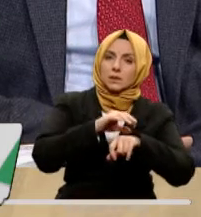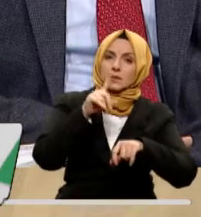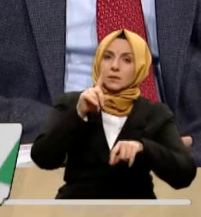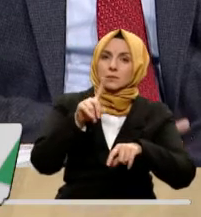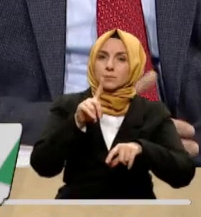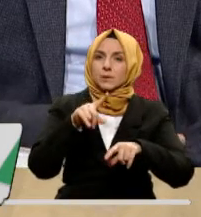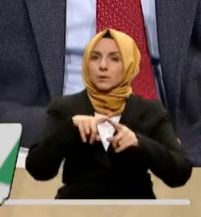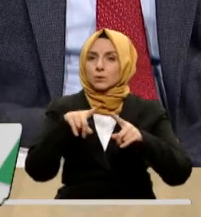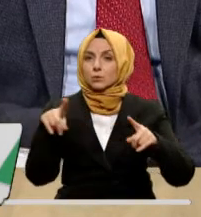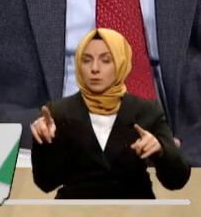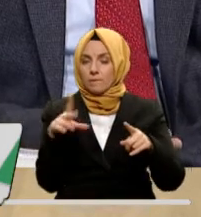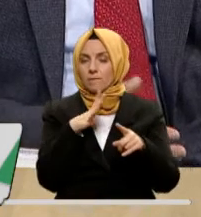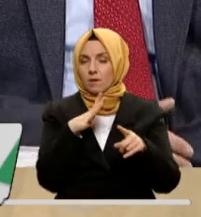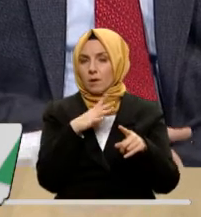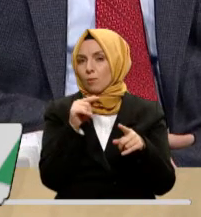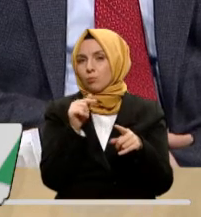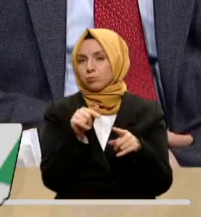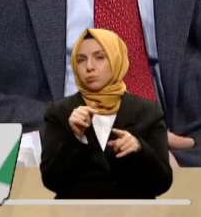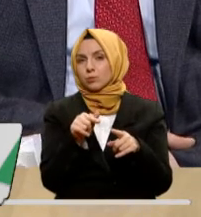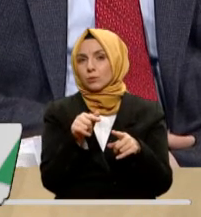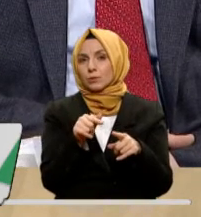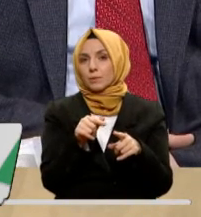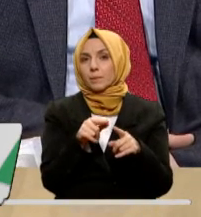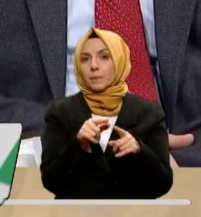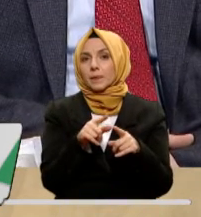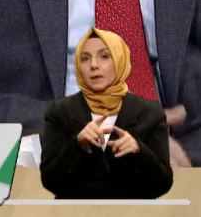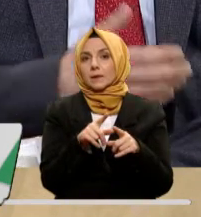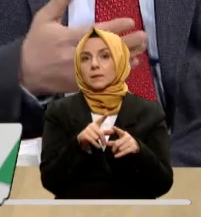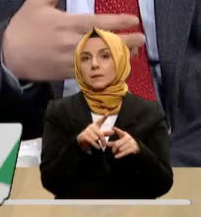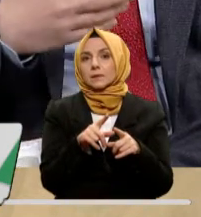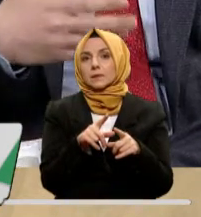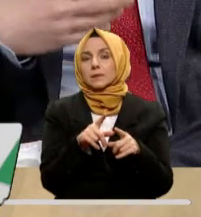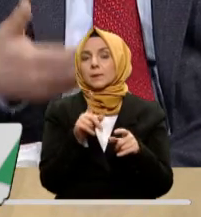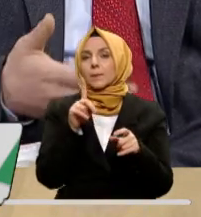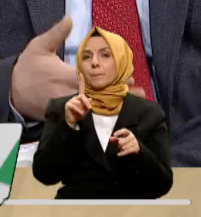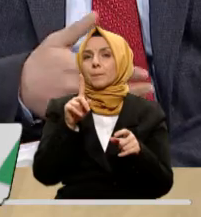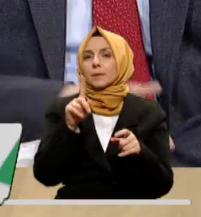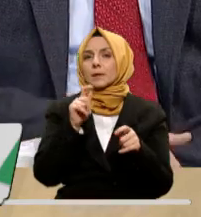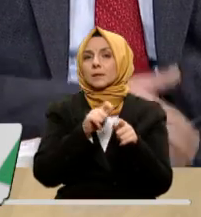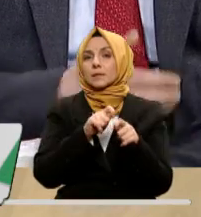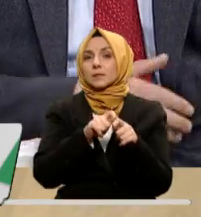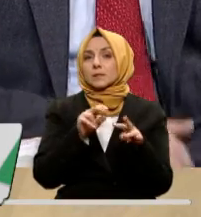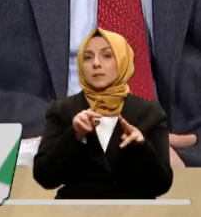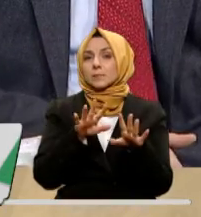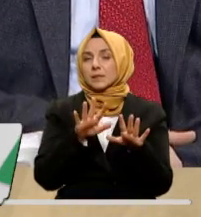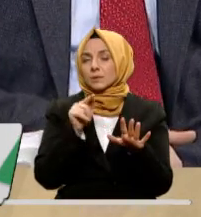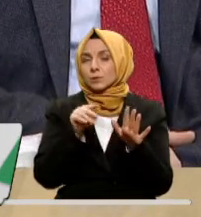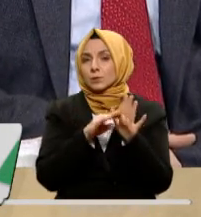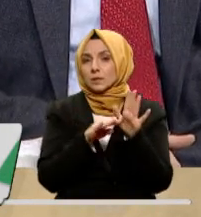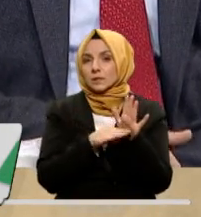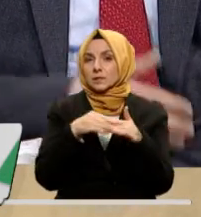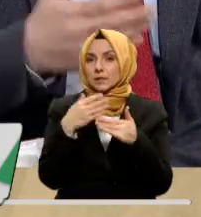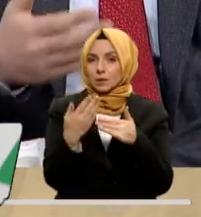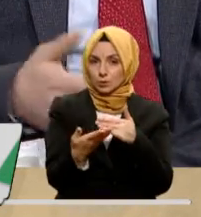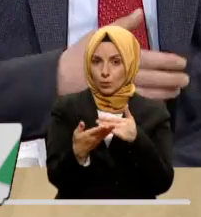büyük bir işlem değil Esasen bir kere bunu test yaşadıktan sonra tecrübe ettikten sonra